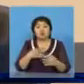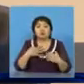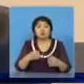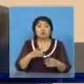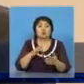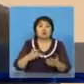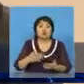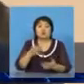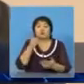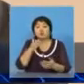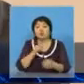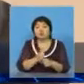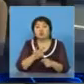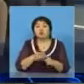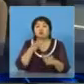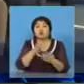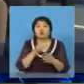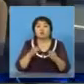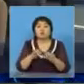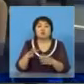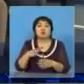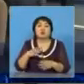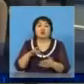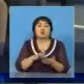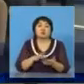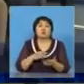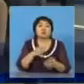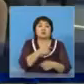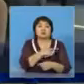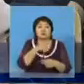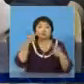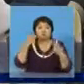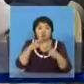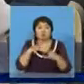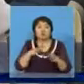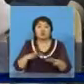Денсаулық өмір кепілі. Бүгін жауапты мекеме қызметкерлері өңірдегі медицина